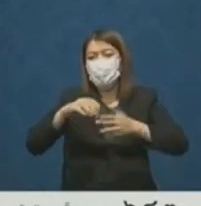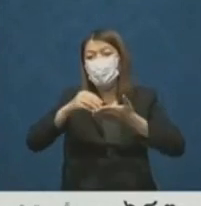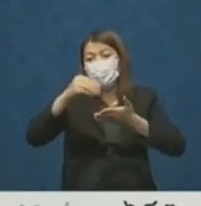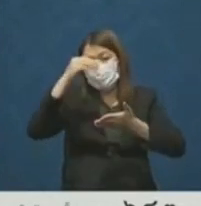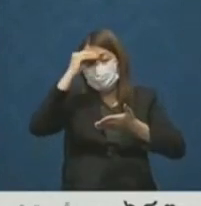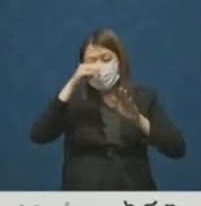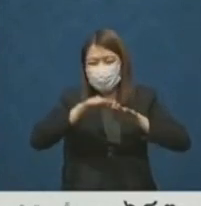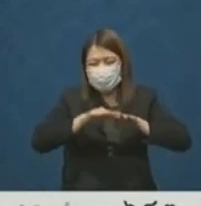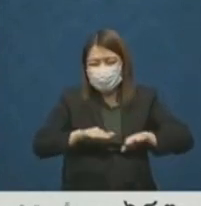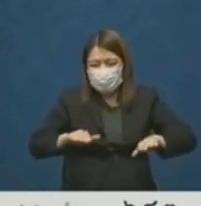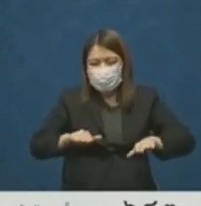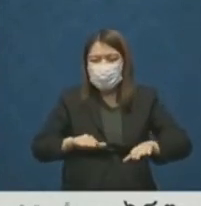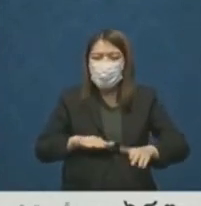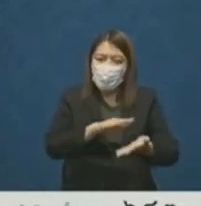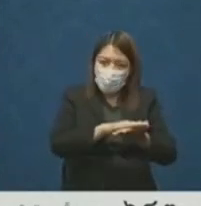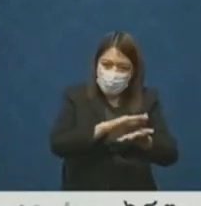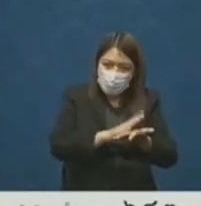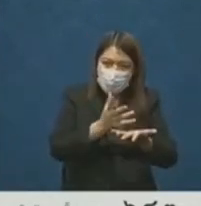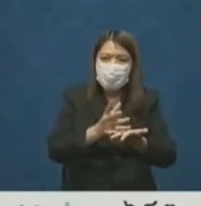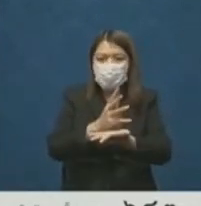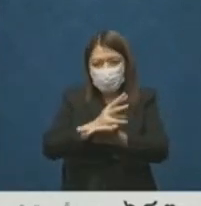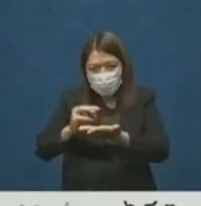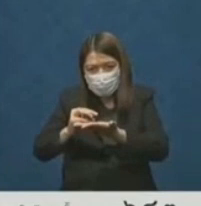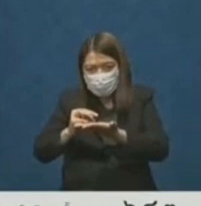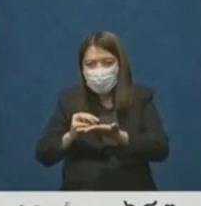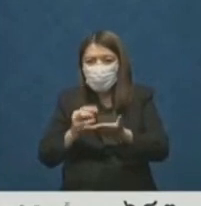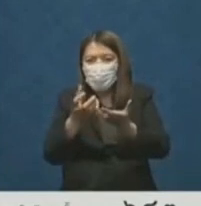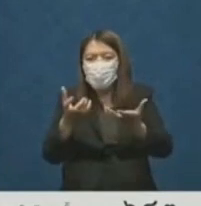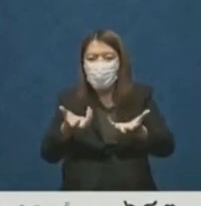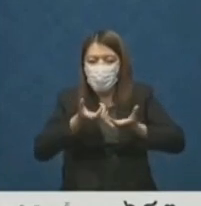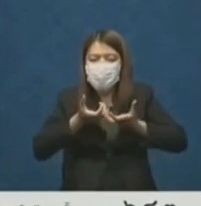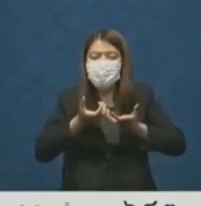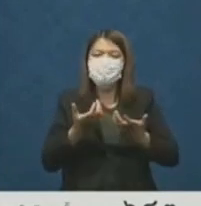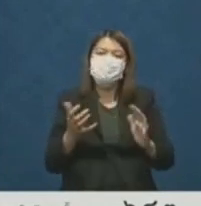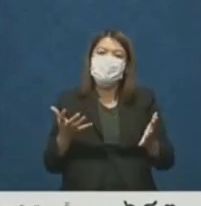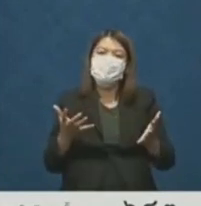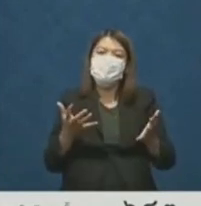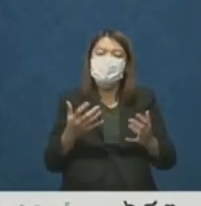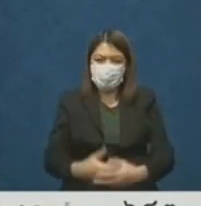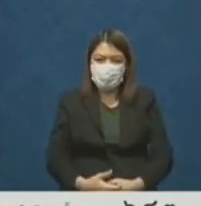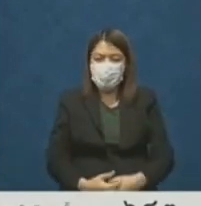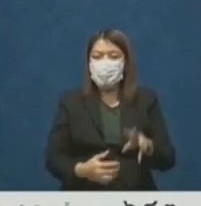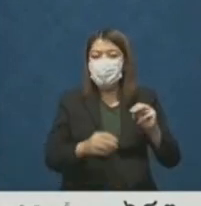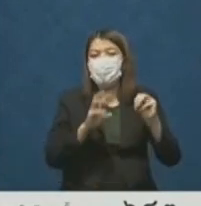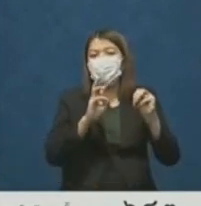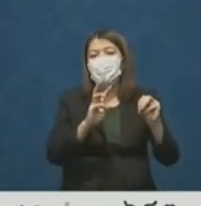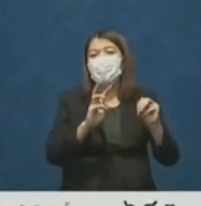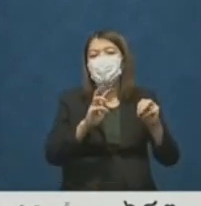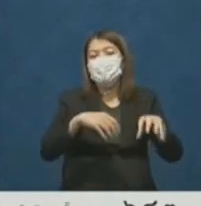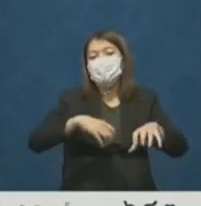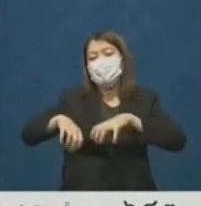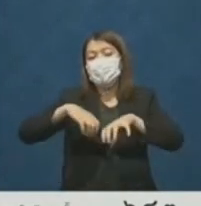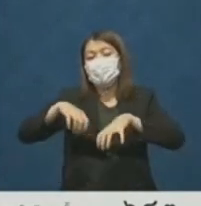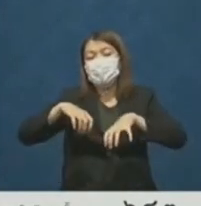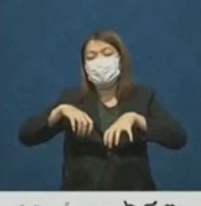รื่องการเรียนตั้งแต่เด็กนะครับสถานศึกษาสาธารณูปโภคขั้นพื้นฐานที่จะมาถึงเราไม่มีเลยนะครับในมาตรา